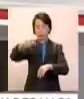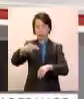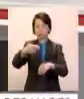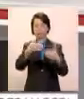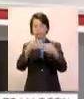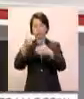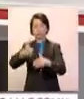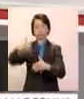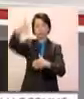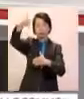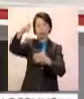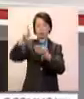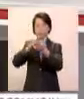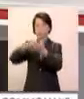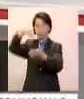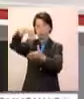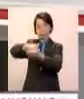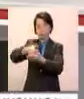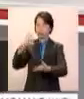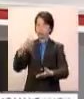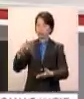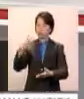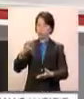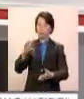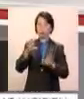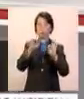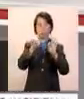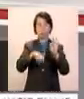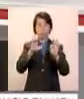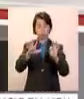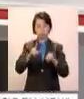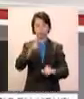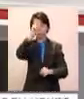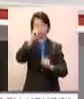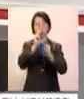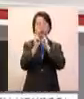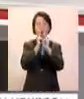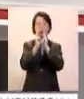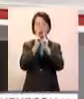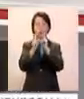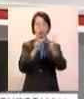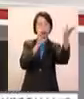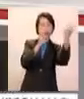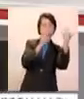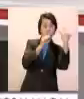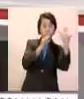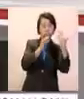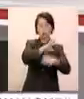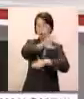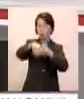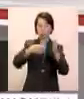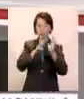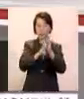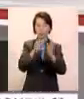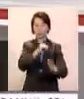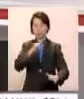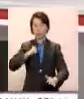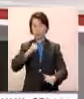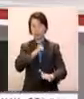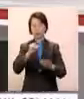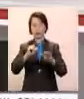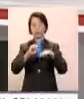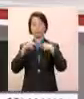susulan kemenangan pada pilihan raya umum ke-14 9 Mei lalu. Pastinya ucapan tersebut dinantikan bukan sahaja perwakilan dan ahli-ahli